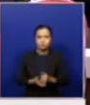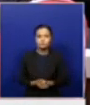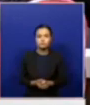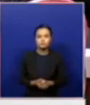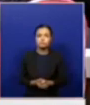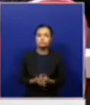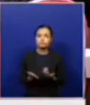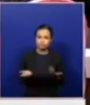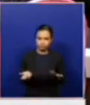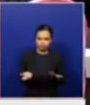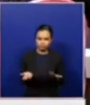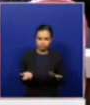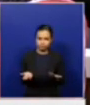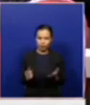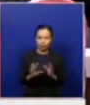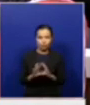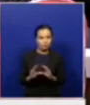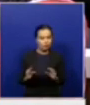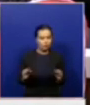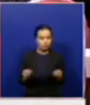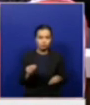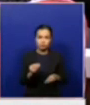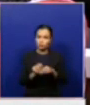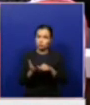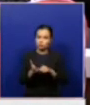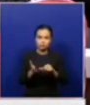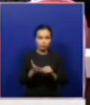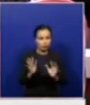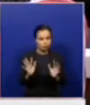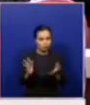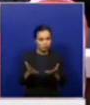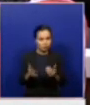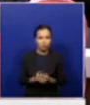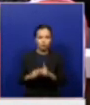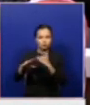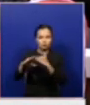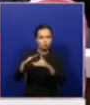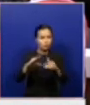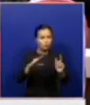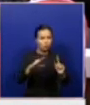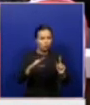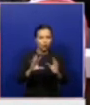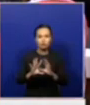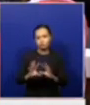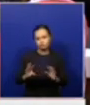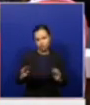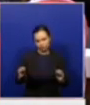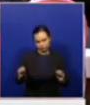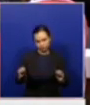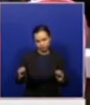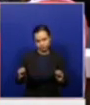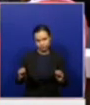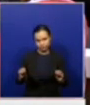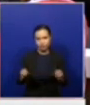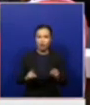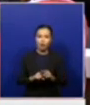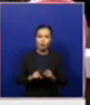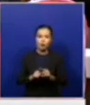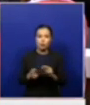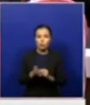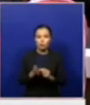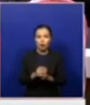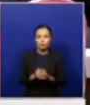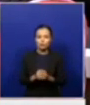ายเรื่องก็เงียบส่งไปทางไหนก็เงียบเหมือนรูปหน้าปะจมู